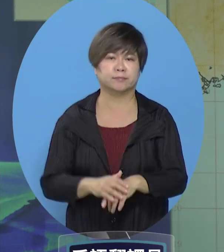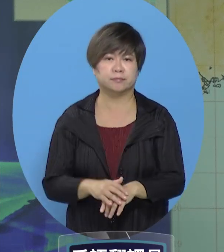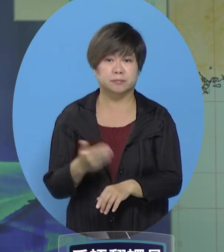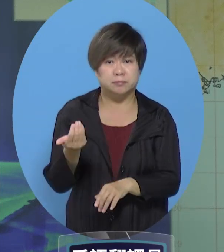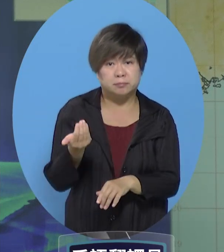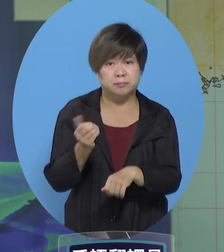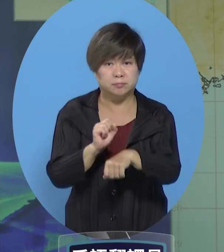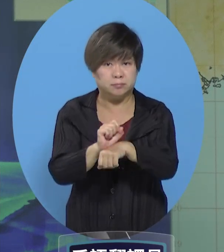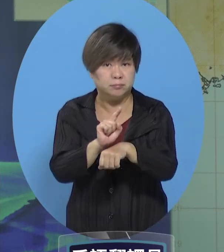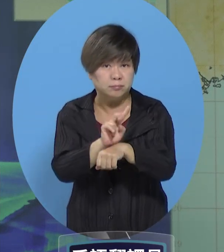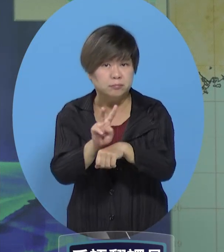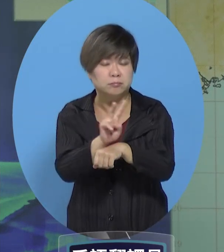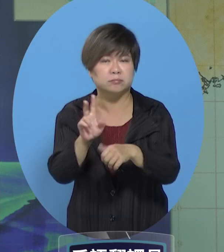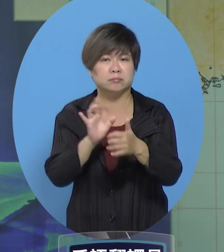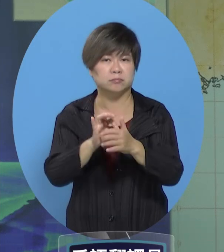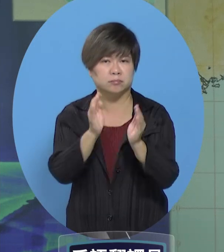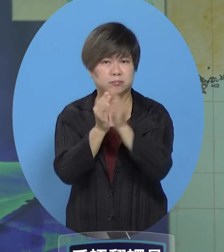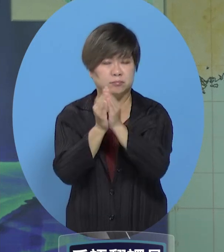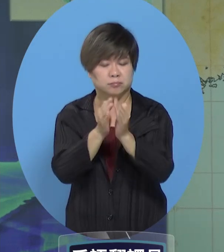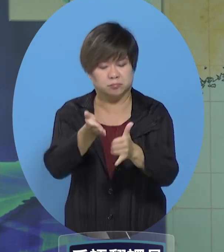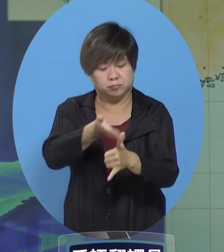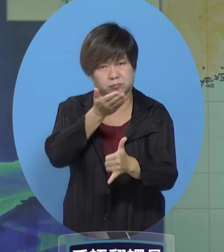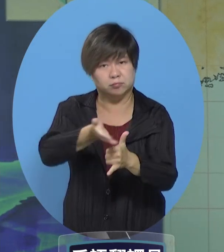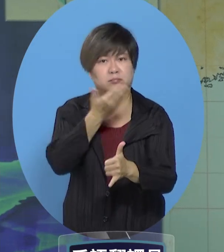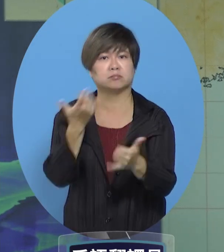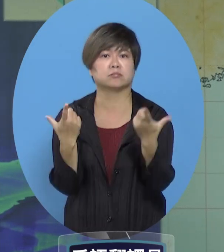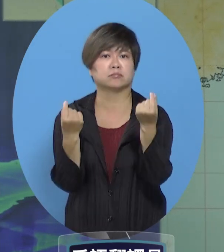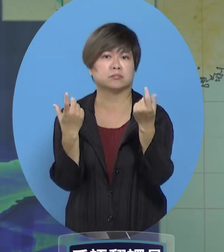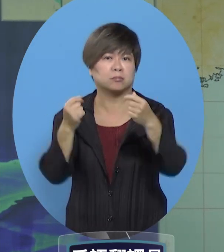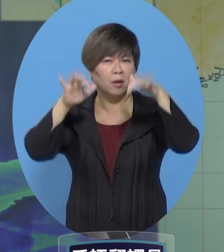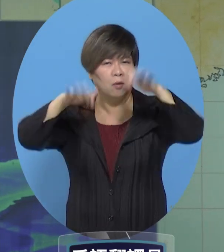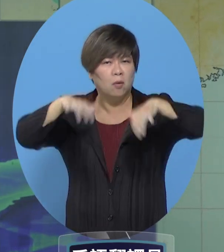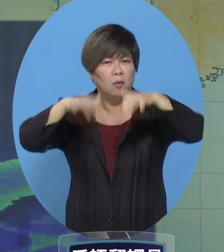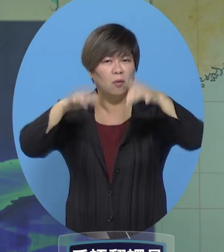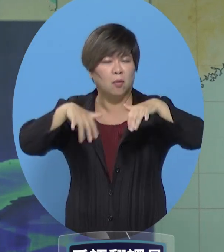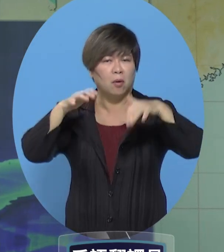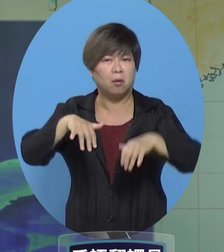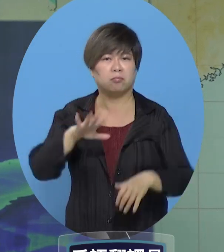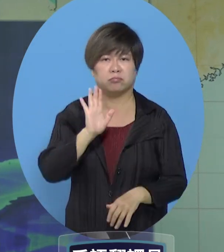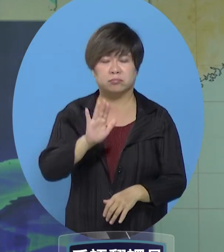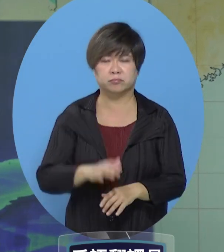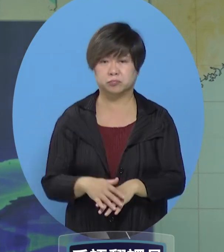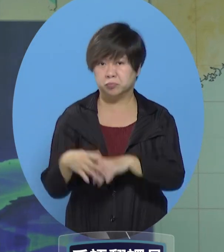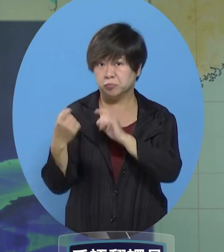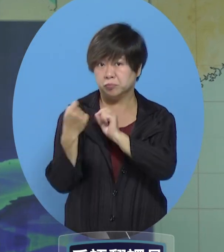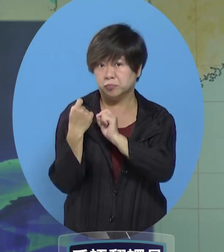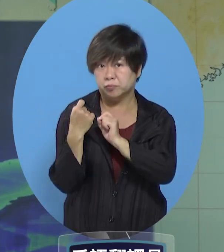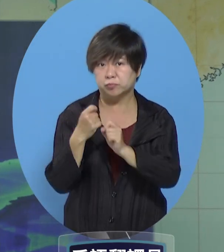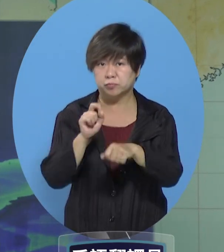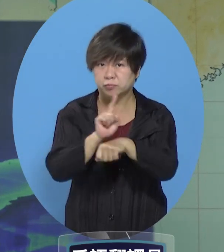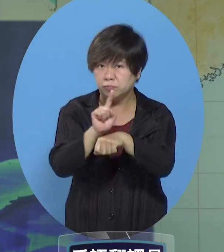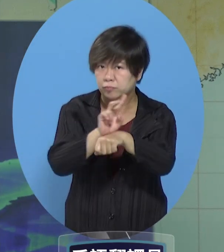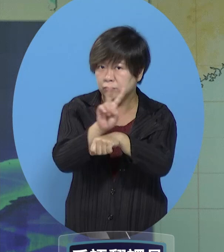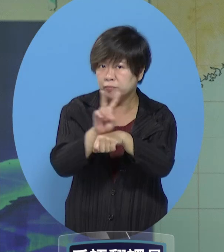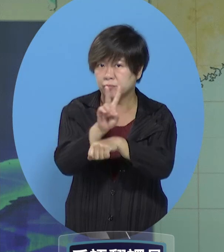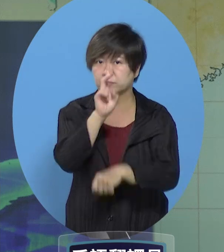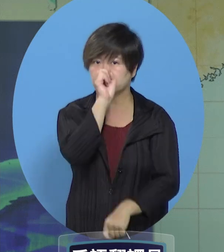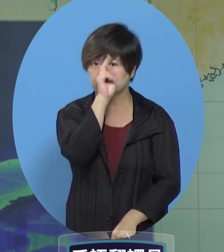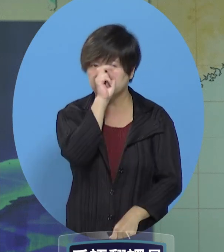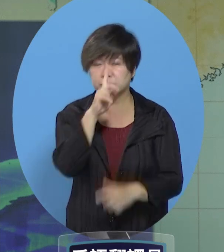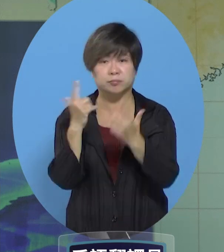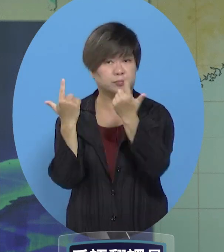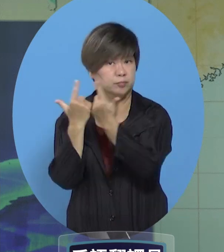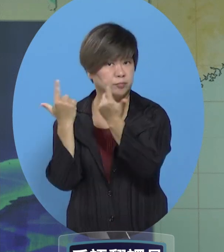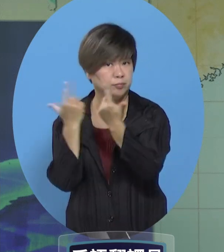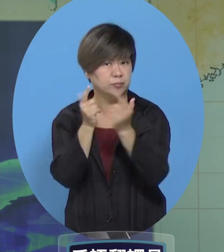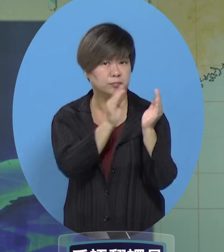时，桃园以北的地区也有比较明显的雨势出现。好，最近的1到2个小时，宜兰还有大台北跟桃园